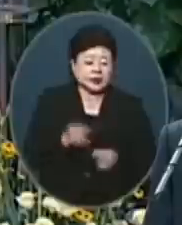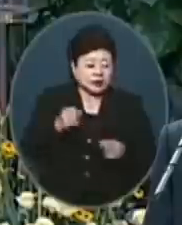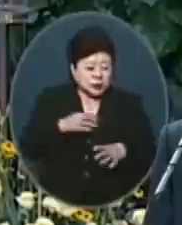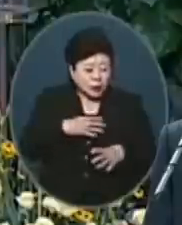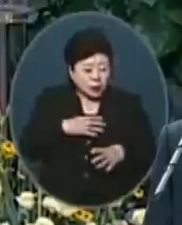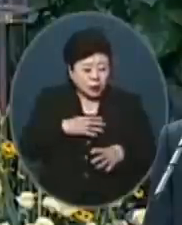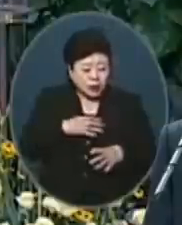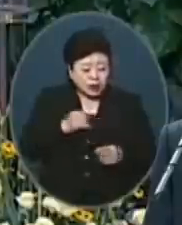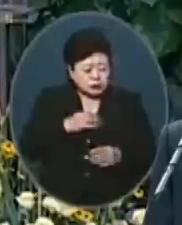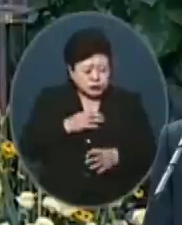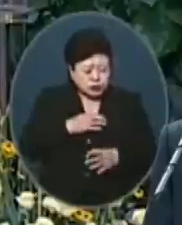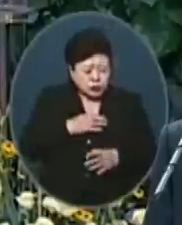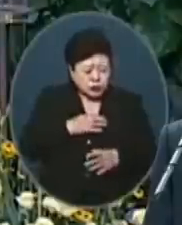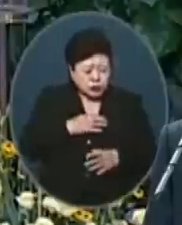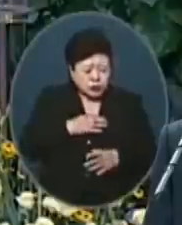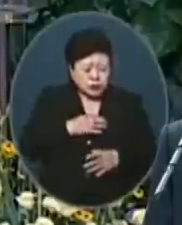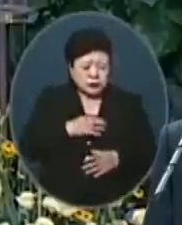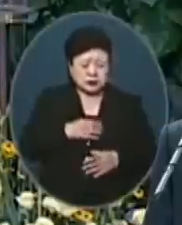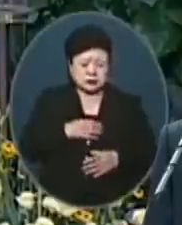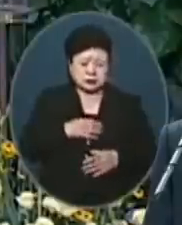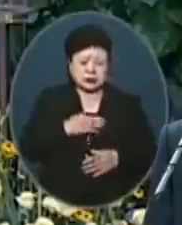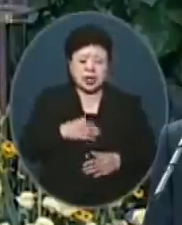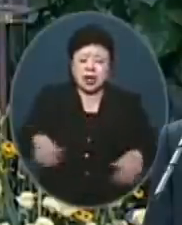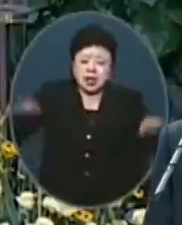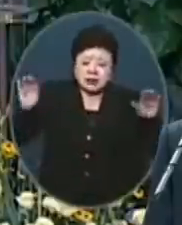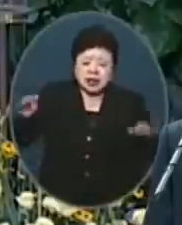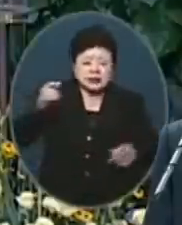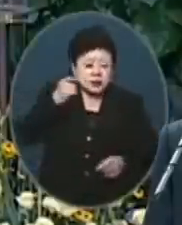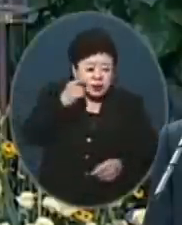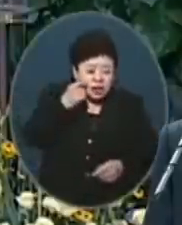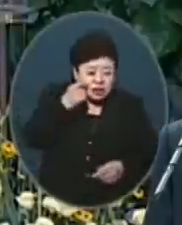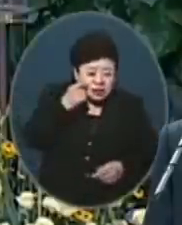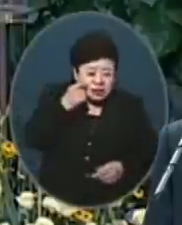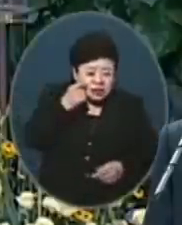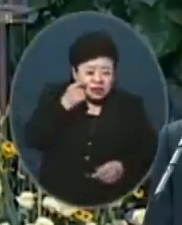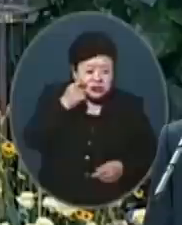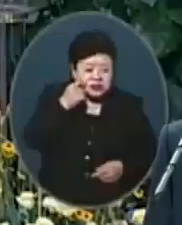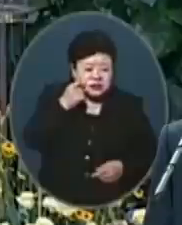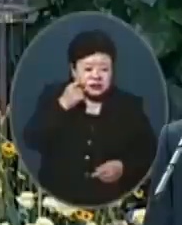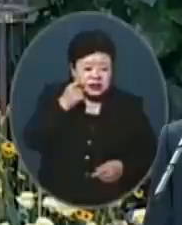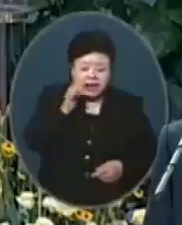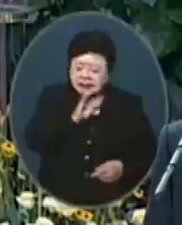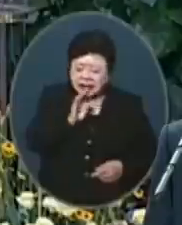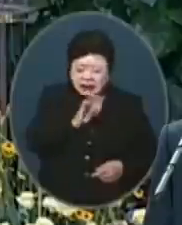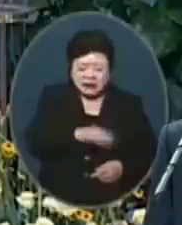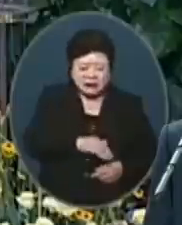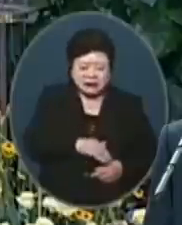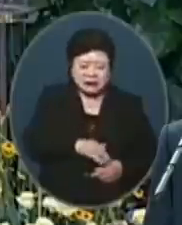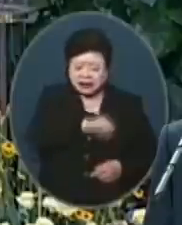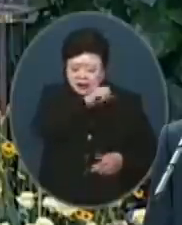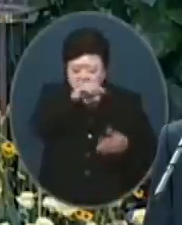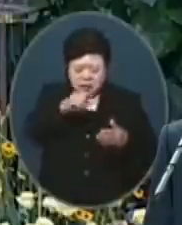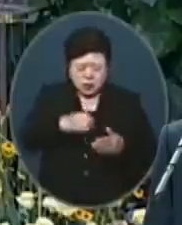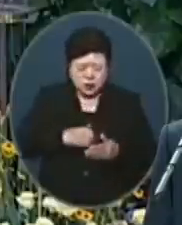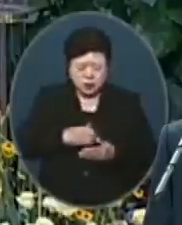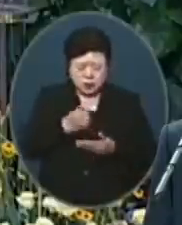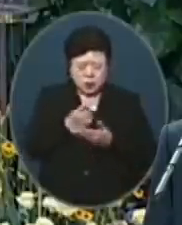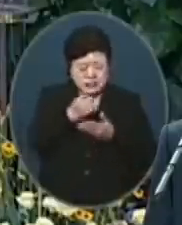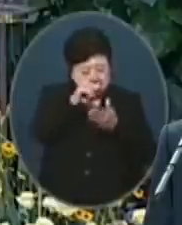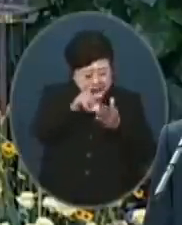놀라움과 두려움에 사로잡힌 나머지 날지 못하는 여러분이 되어서는 안 됩니다. 인생의 위기가 닥칠